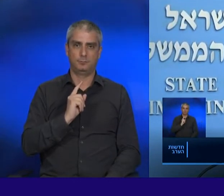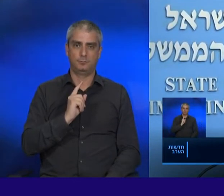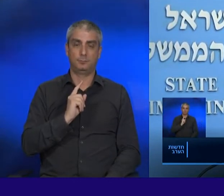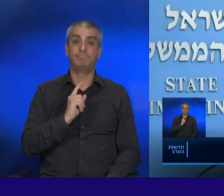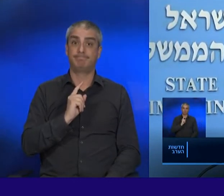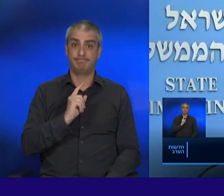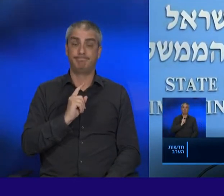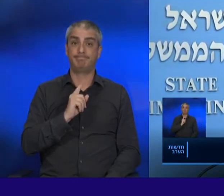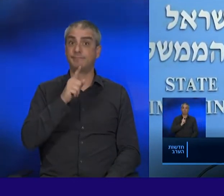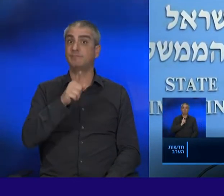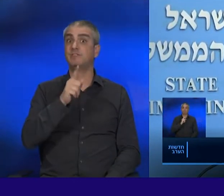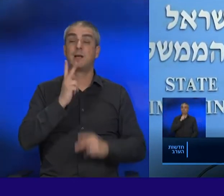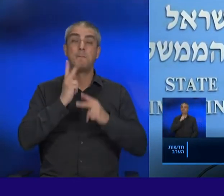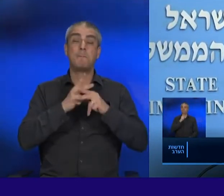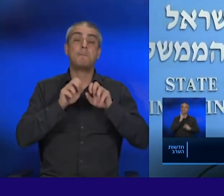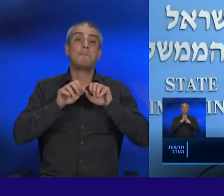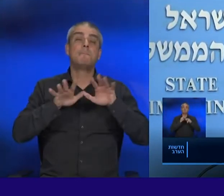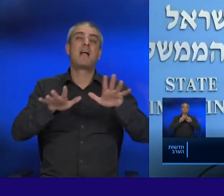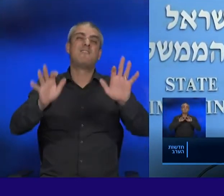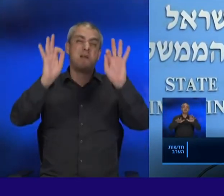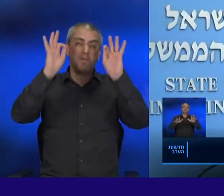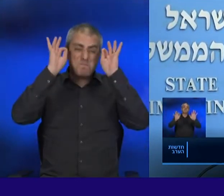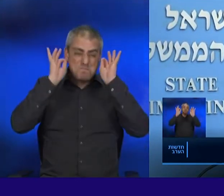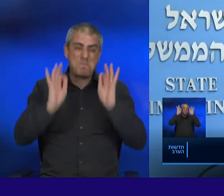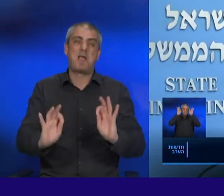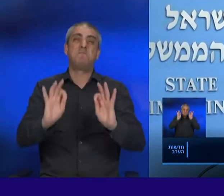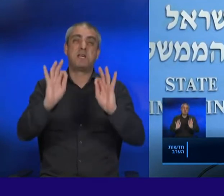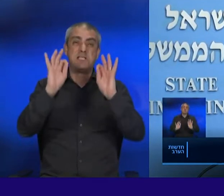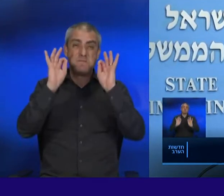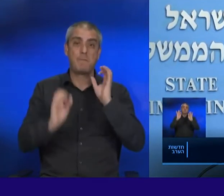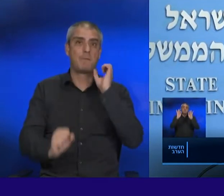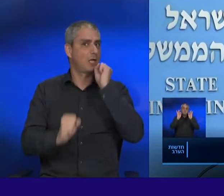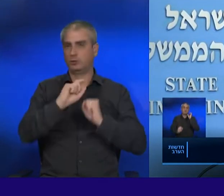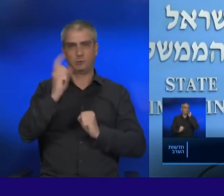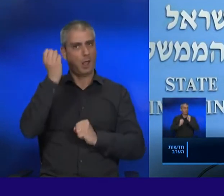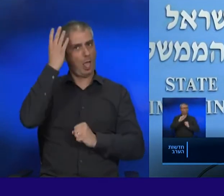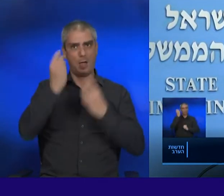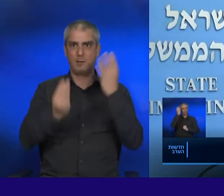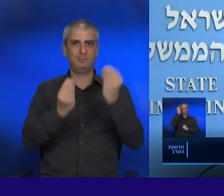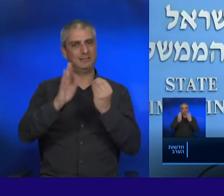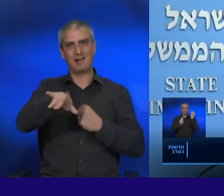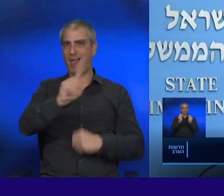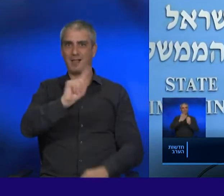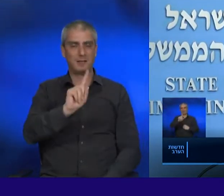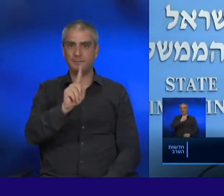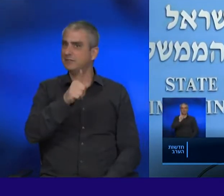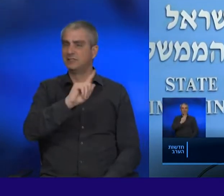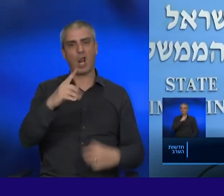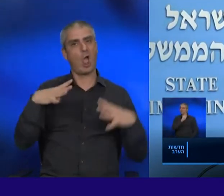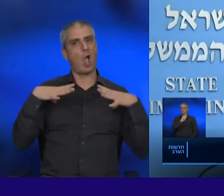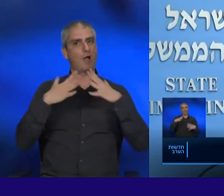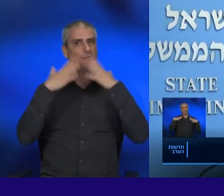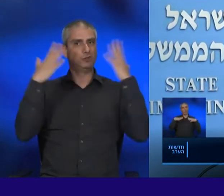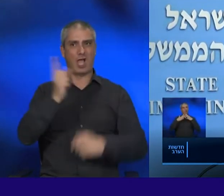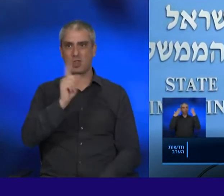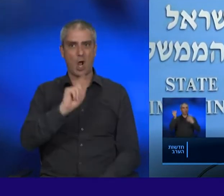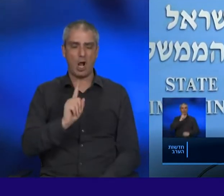וזו מגפה באמת קשה. זה לא משחק ילדים, זה לא חופש גדול,